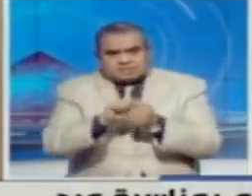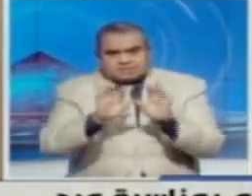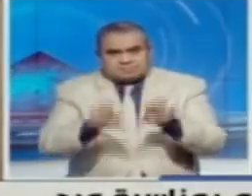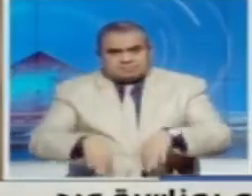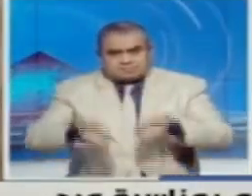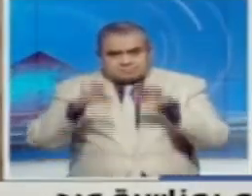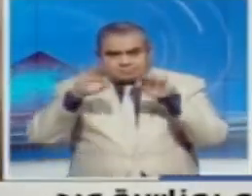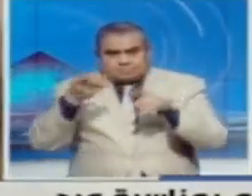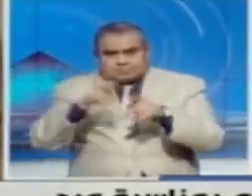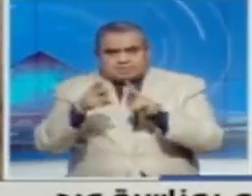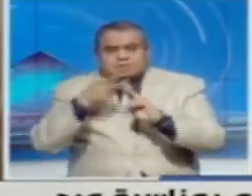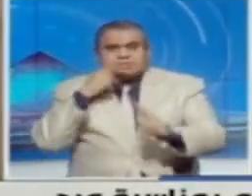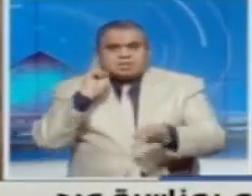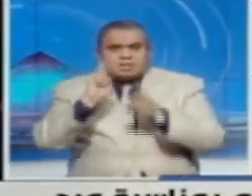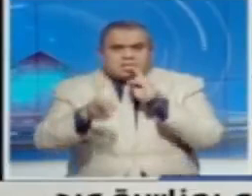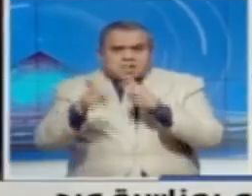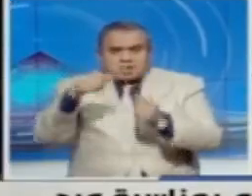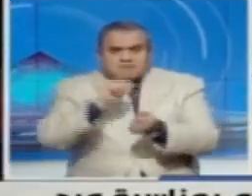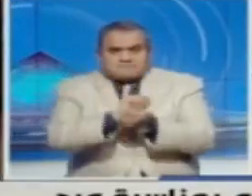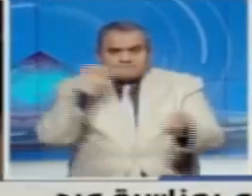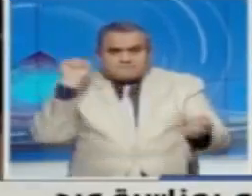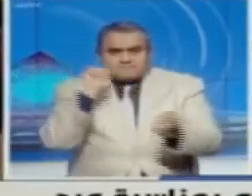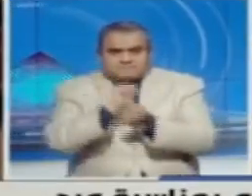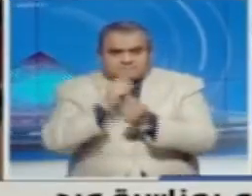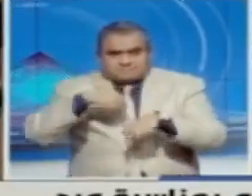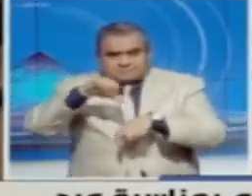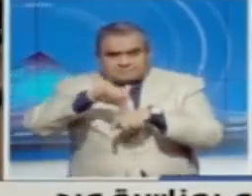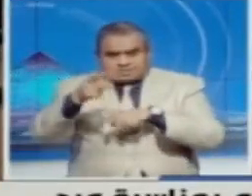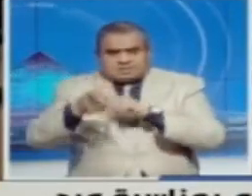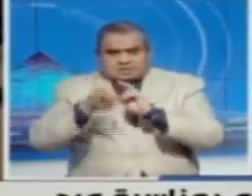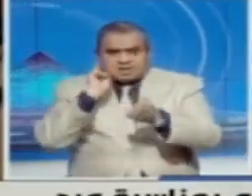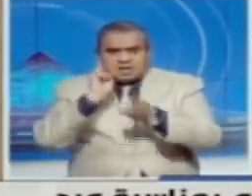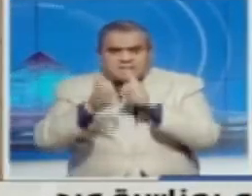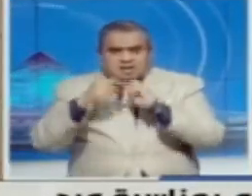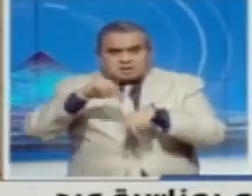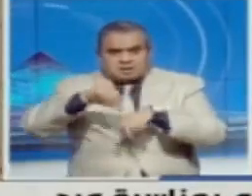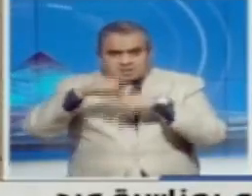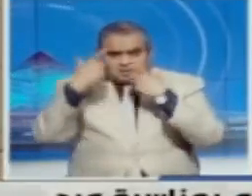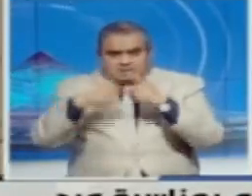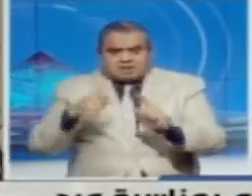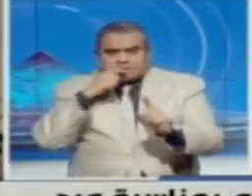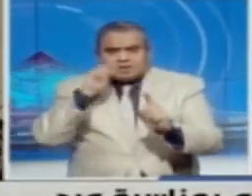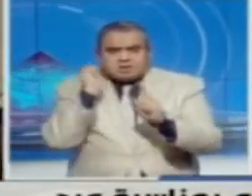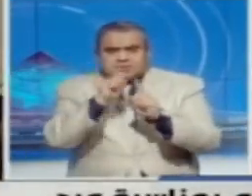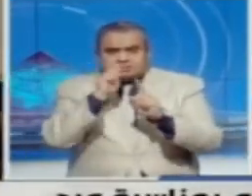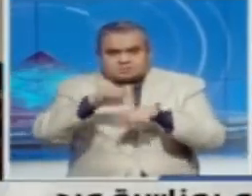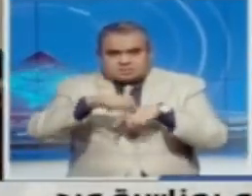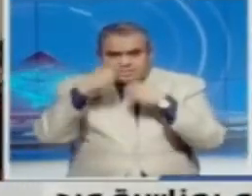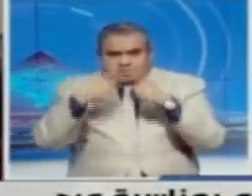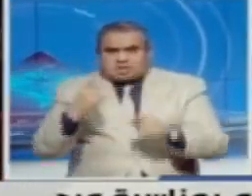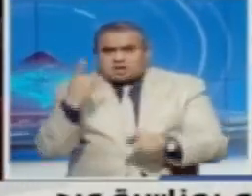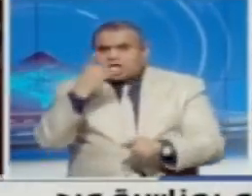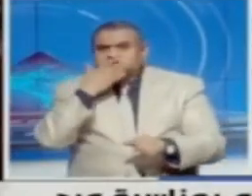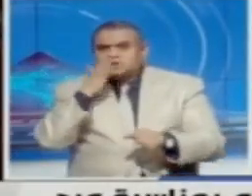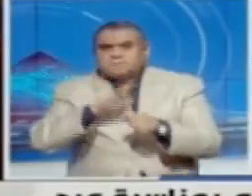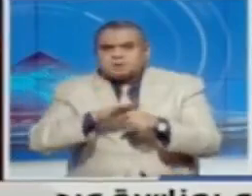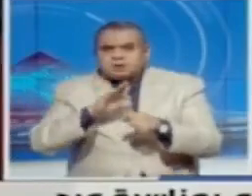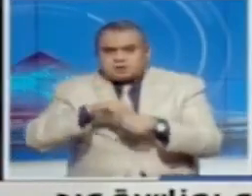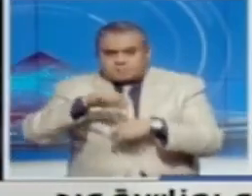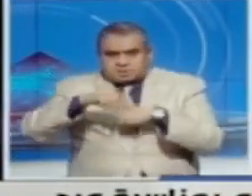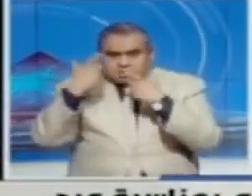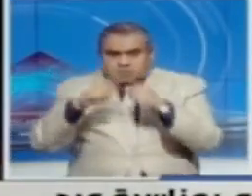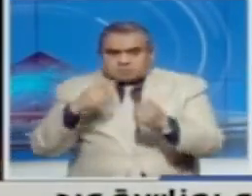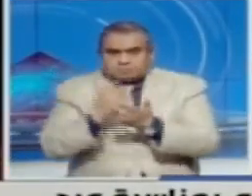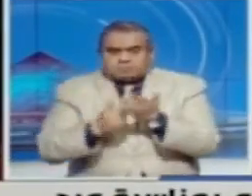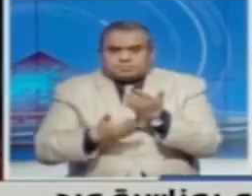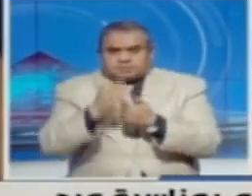وقد أقيمت احتفالية للمفرج عنهم بقاعة الاحتفالات بمركز الإصلاح والتأهيل العاشر من رمضان، في ضوء